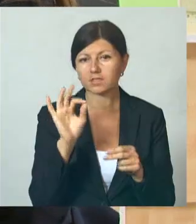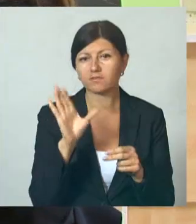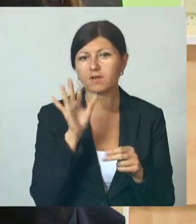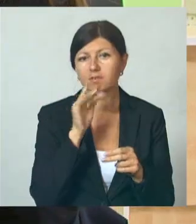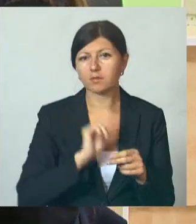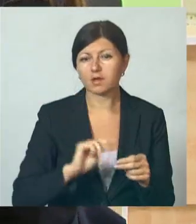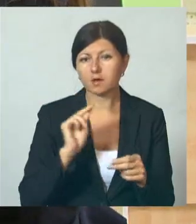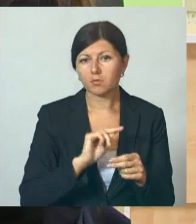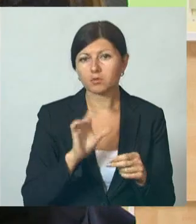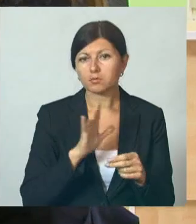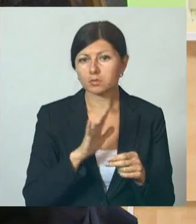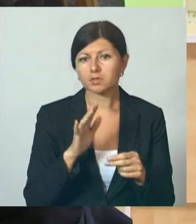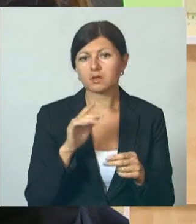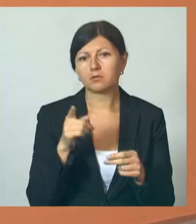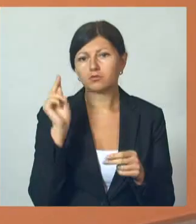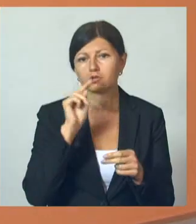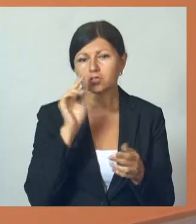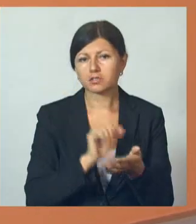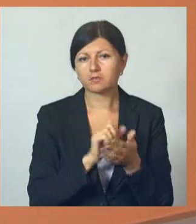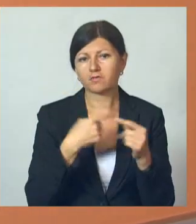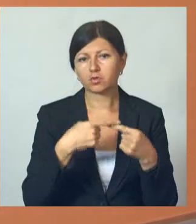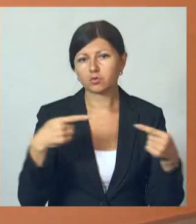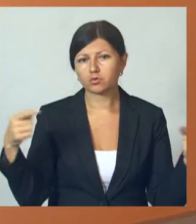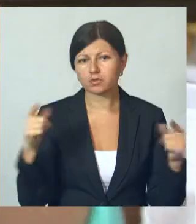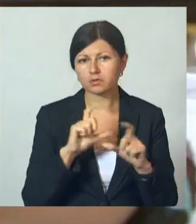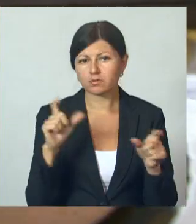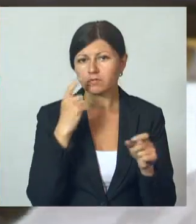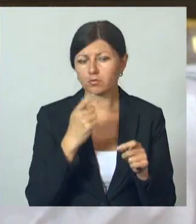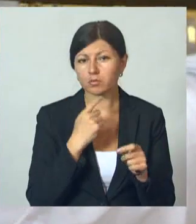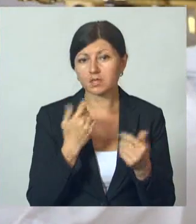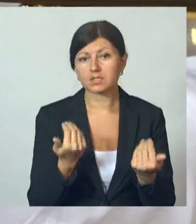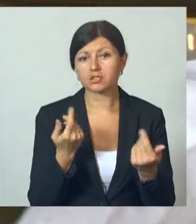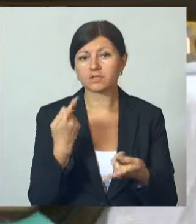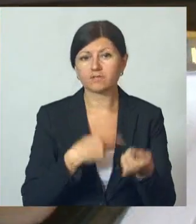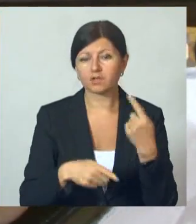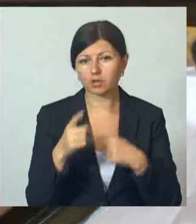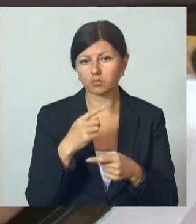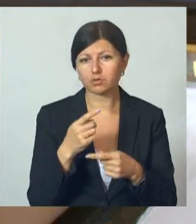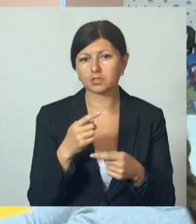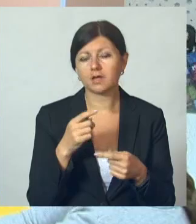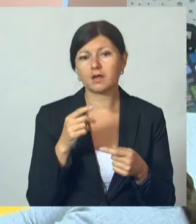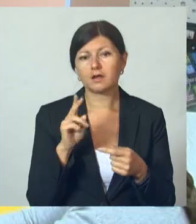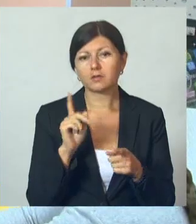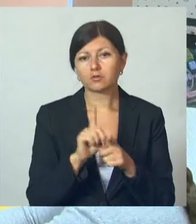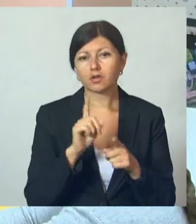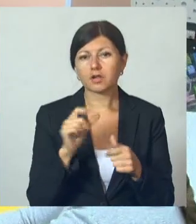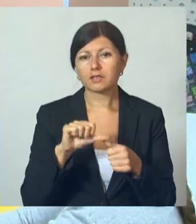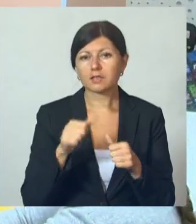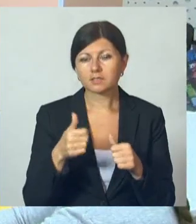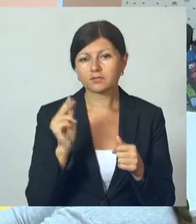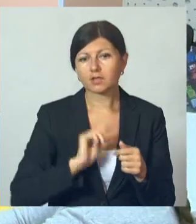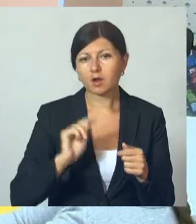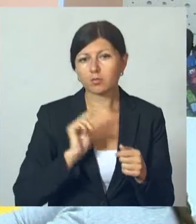работ учащиеся, а их порядка 500, занимались в других учреждениях Губкина. Сейчас они вернулись в родные стены. Помимо основных работ, также в